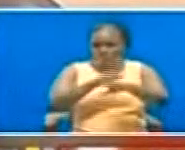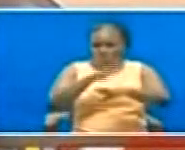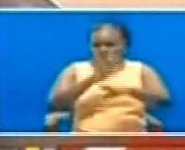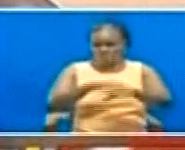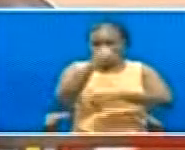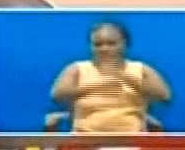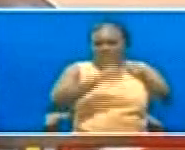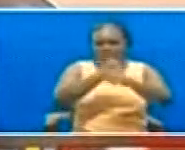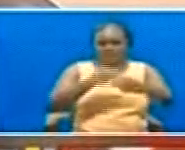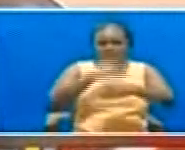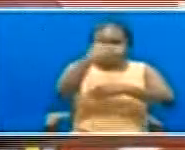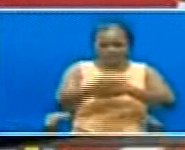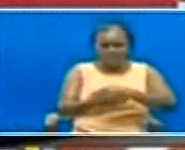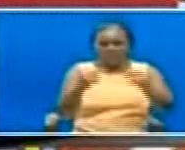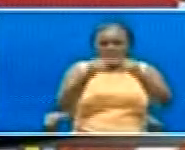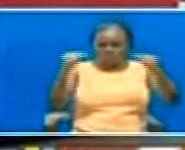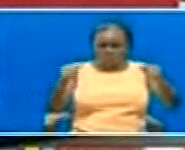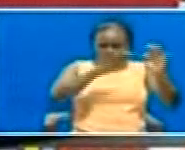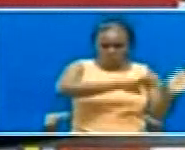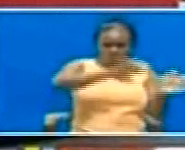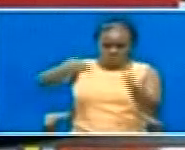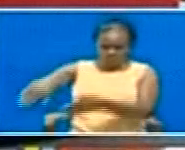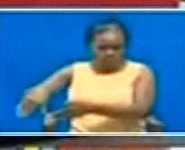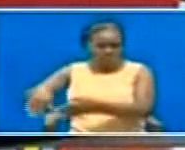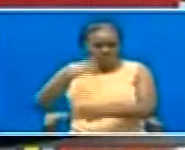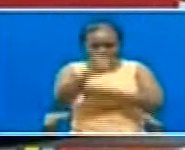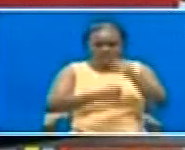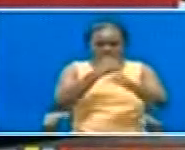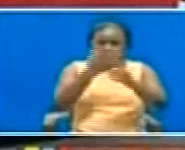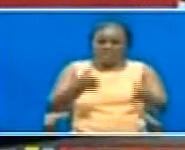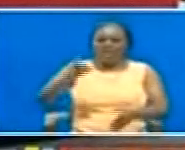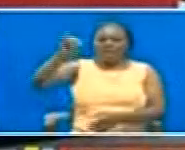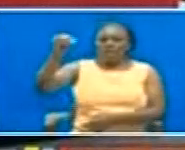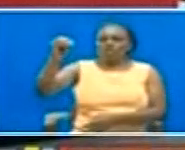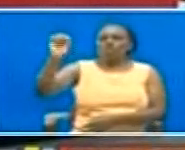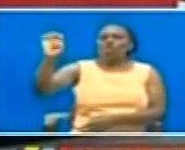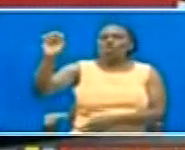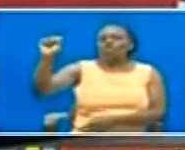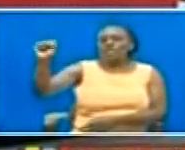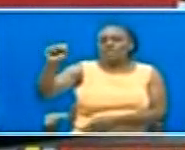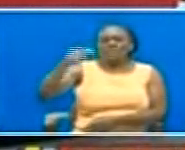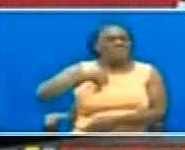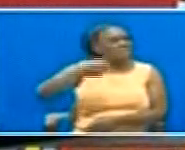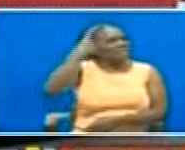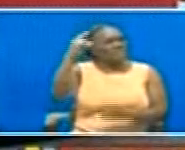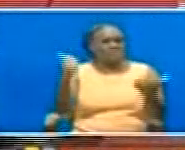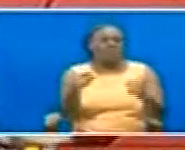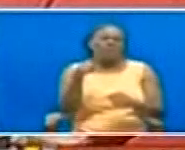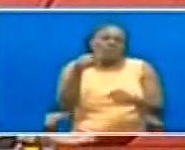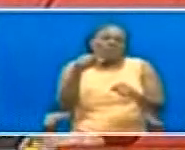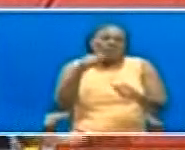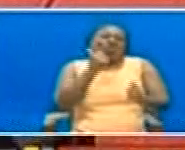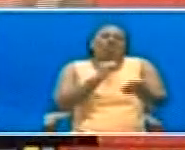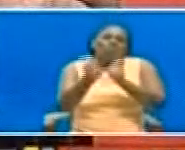year. Na mkando na upinzani wa mwaka huu, Jose, kwako, sijui mashindano